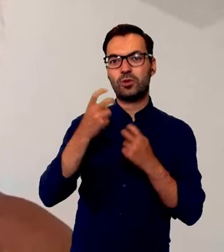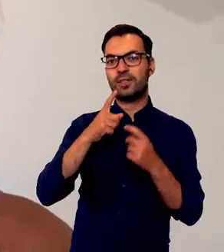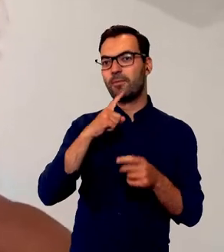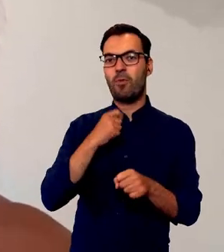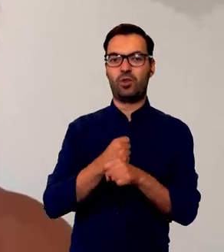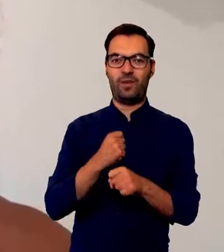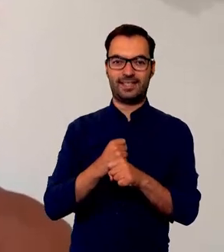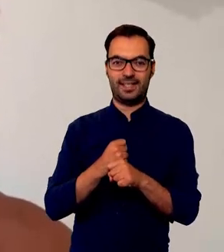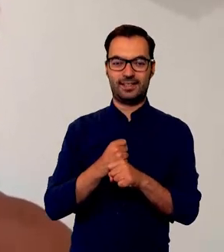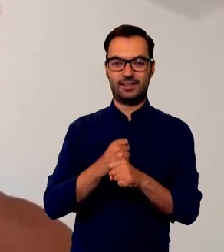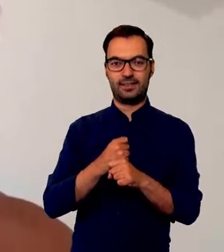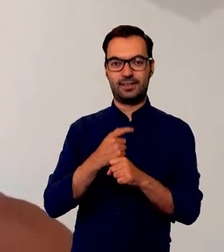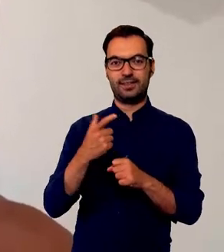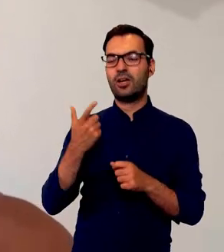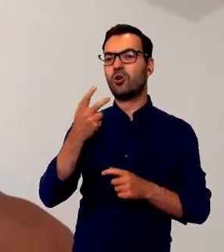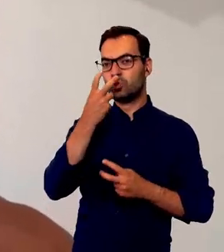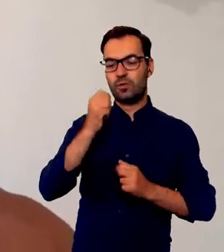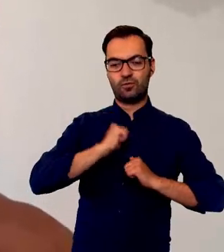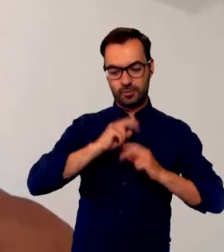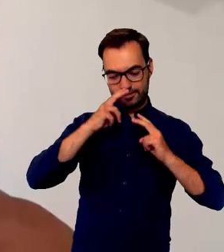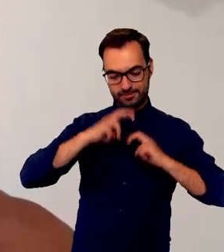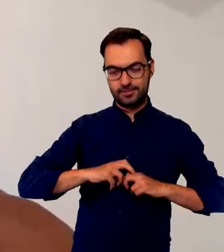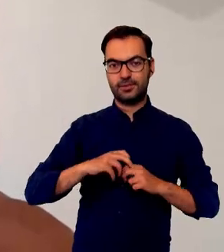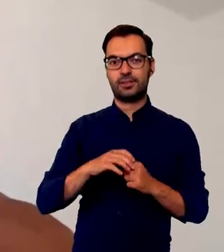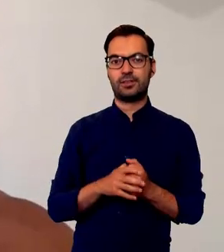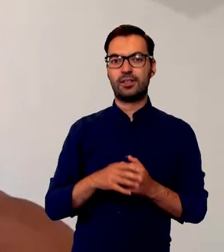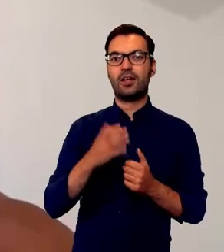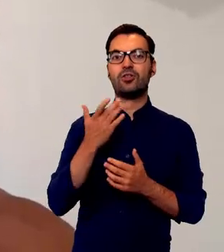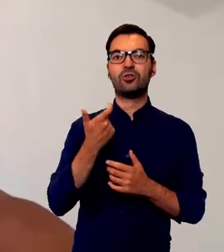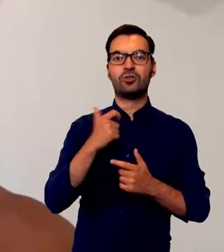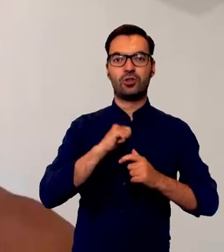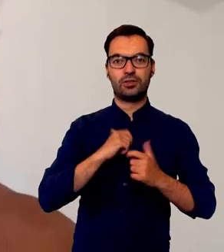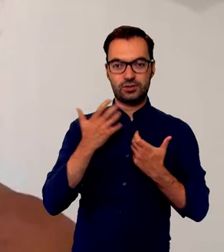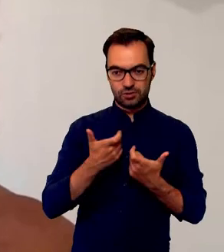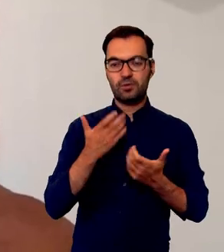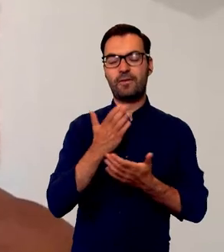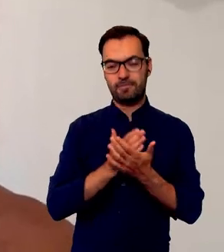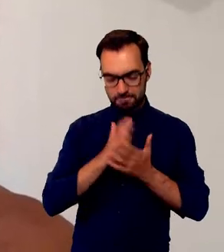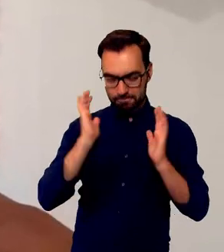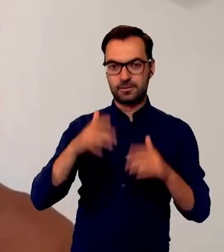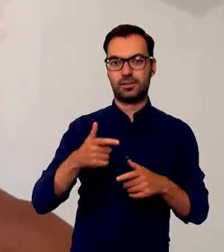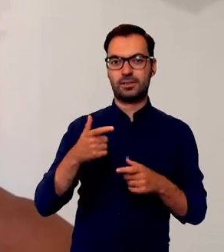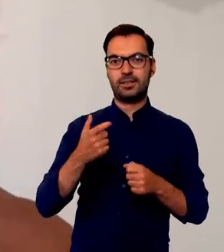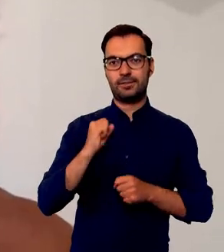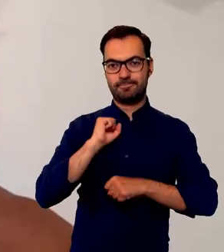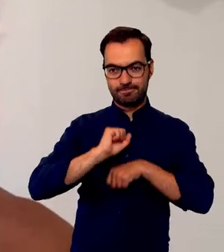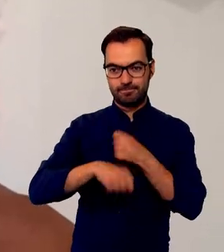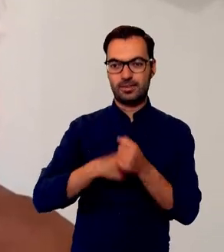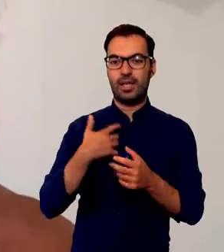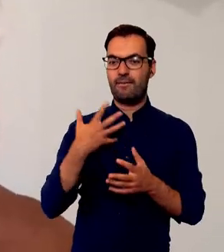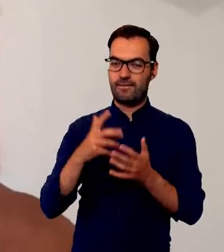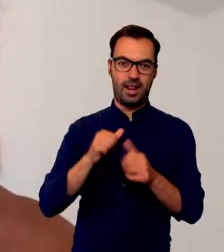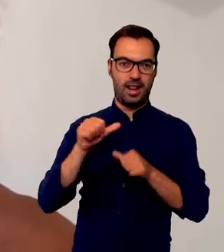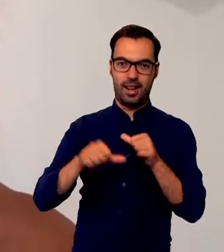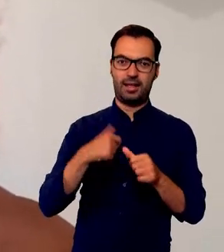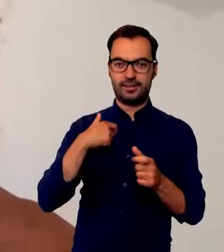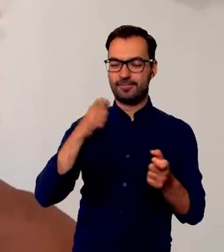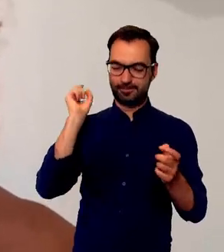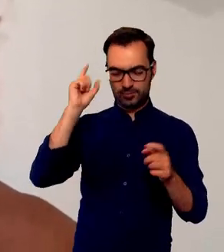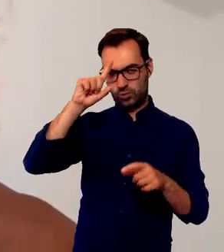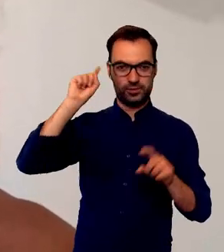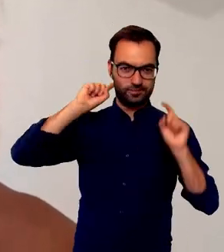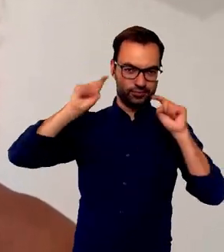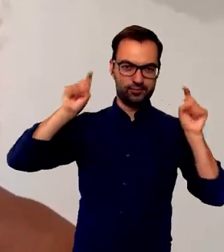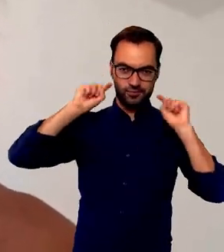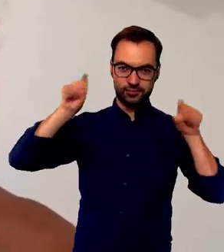oczach, szukaj tego w sobie, wiesz to, co chcesz zrobić i idź na przekór wszystkim. Ja bardzo wiele lat szłam na przekór wszystkim, bardzo